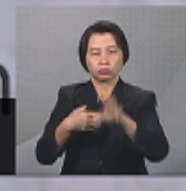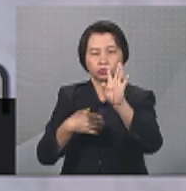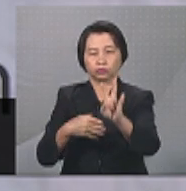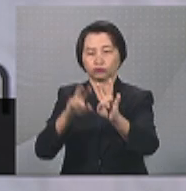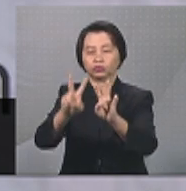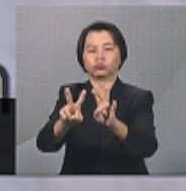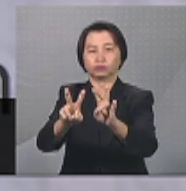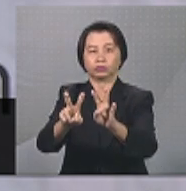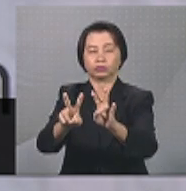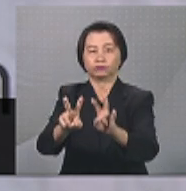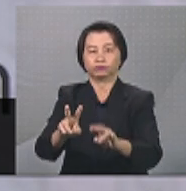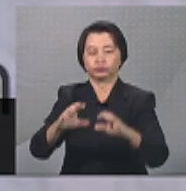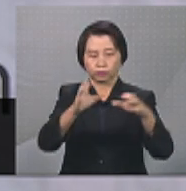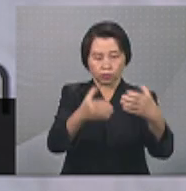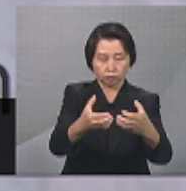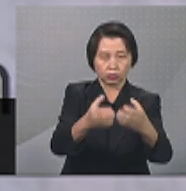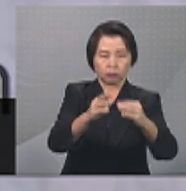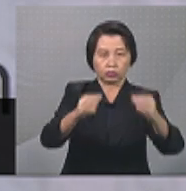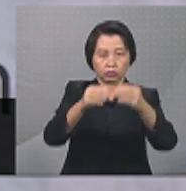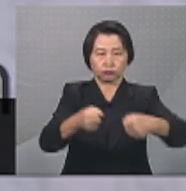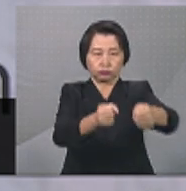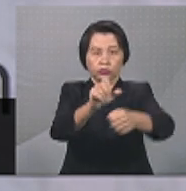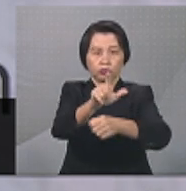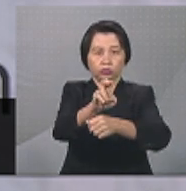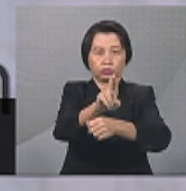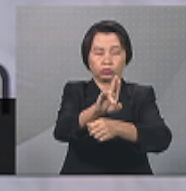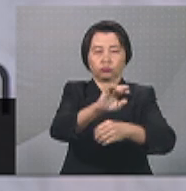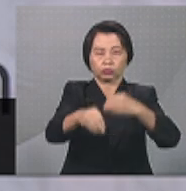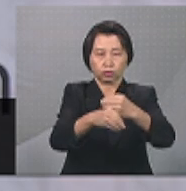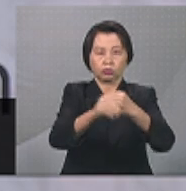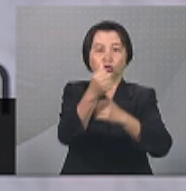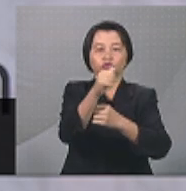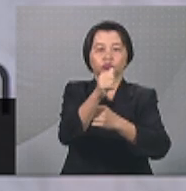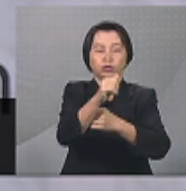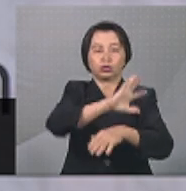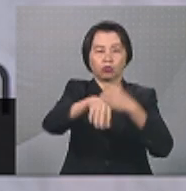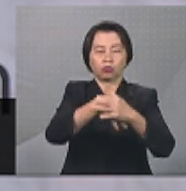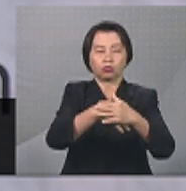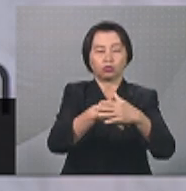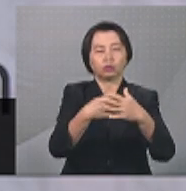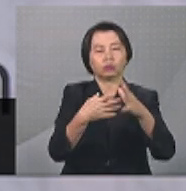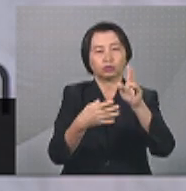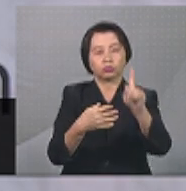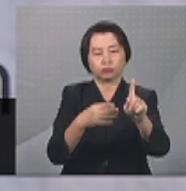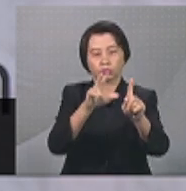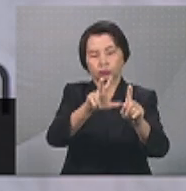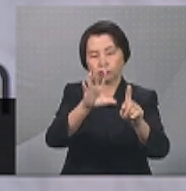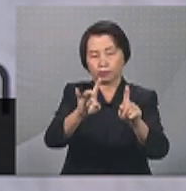72. Kluster Madrasah Sungai Lui ada pertambahan 10 kes, menjadikan jumlah